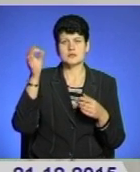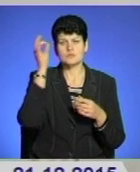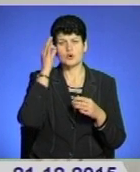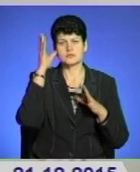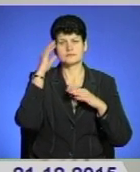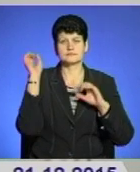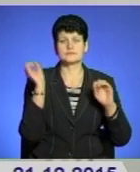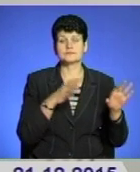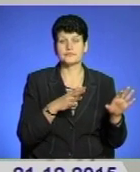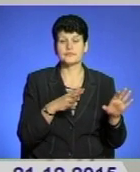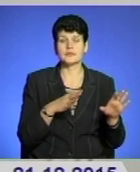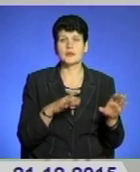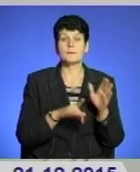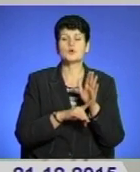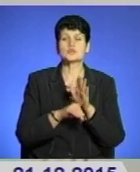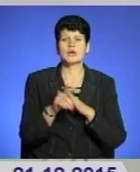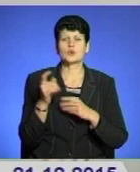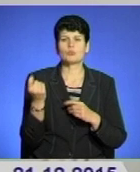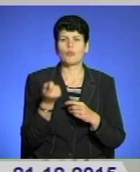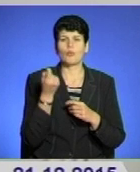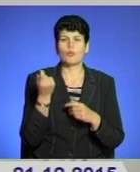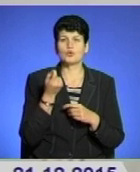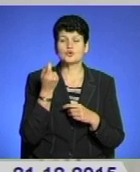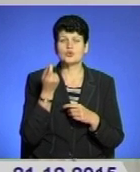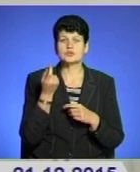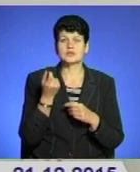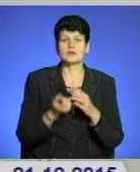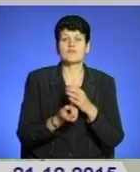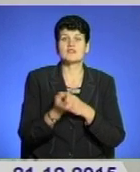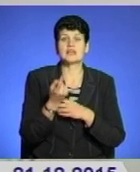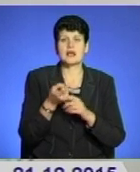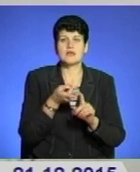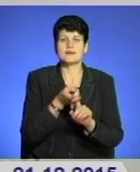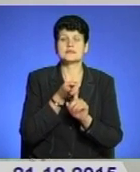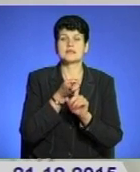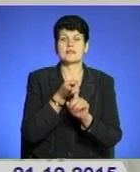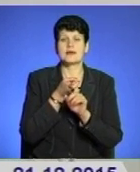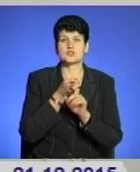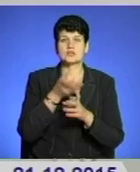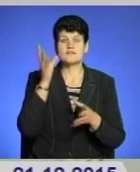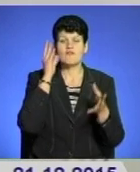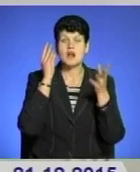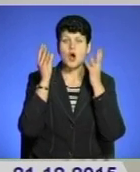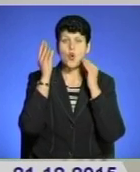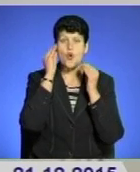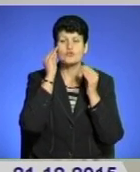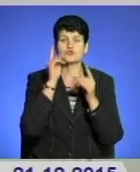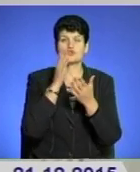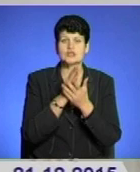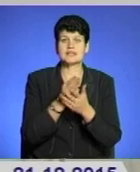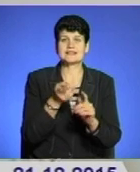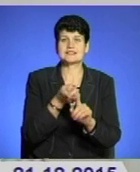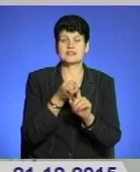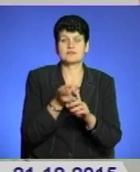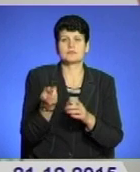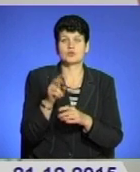є. Починають потрошки, потім виникає залежність. Вже враховуючи, що є залежність, він звертається в